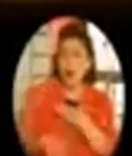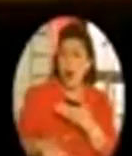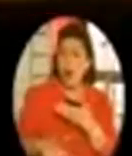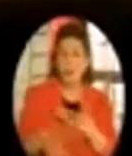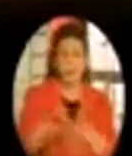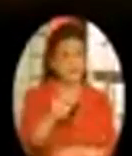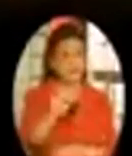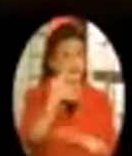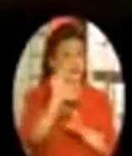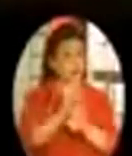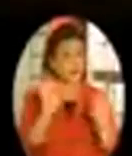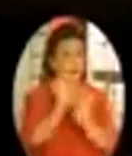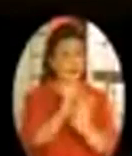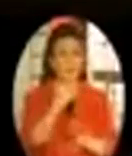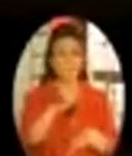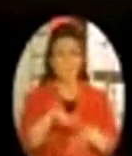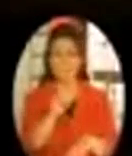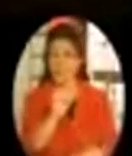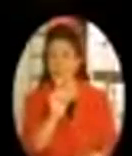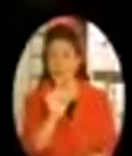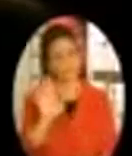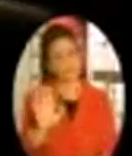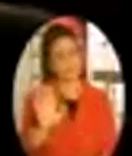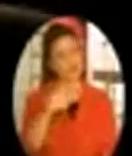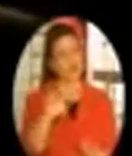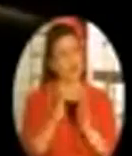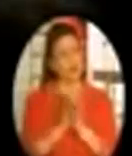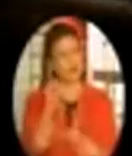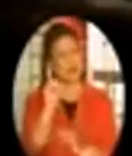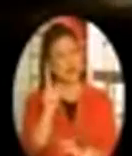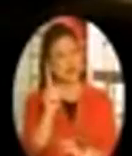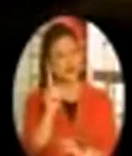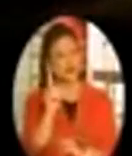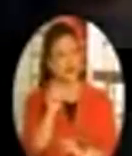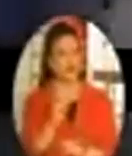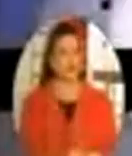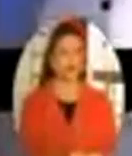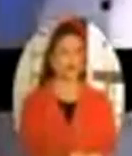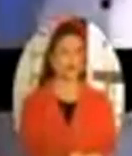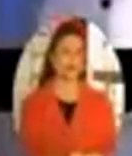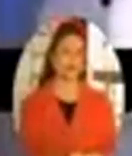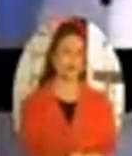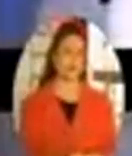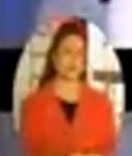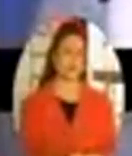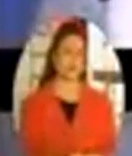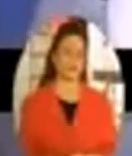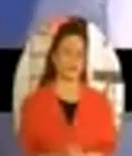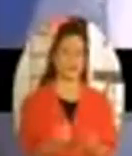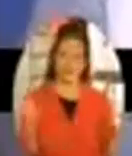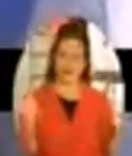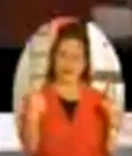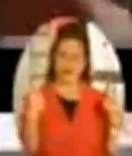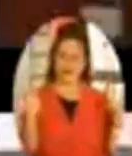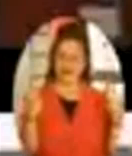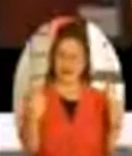כמי שביצע את הפעולה הזאת. אז אני מבקש לפחות קצת... אבל תדעי מה זה שנייה, אבל שנייה, יש רוני דקה. אני רוצה להראות רגע איזה קטע תכף,